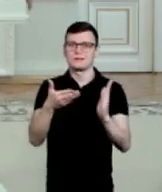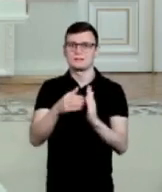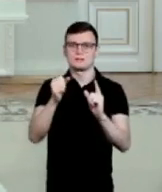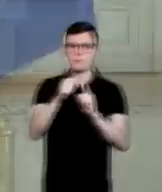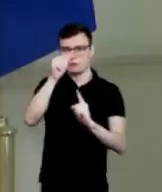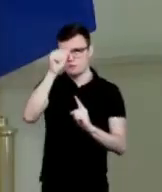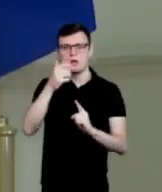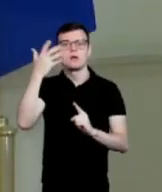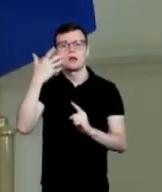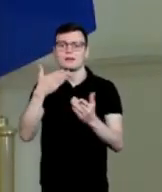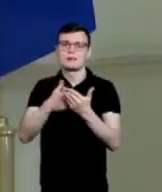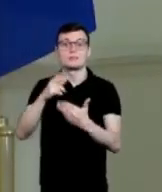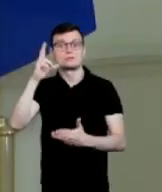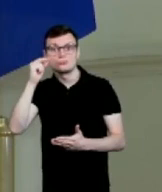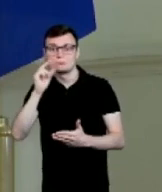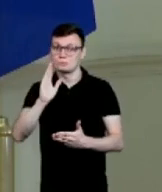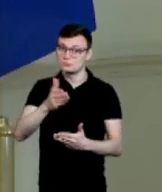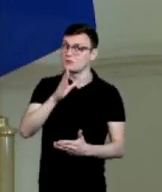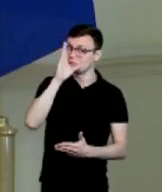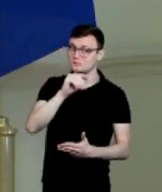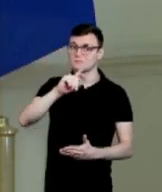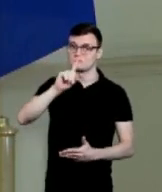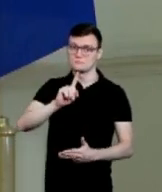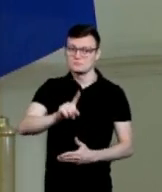terminas? Na, kalbant